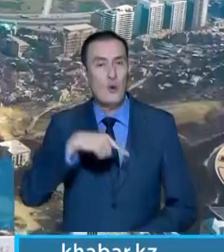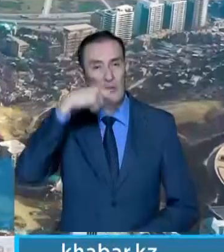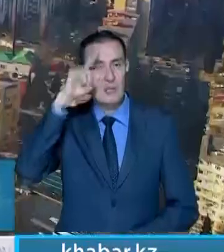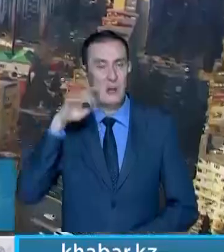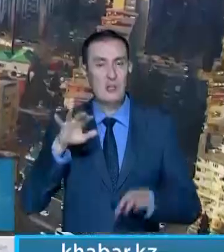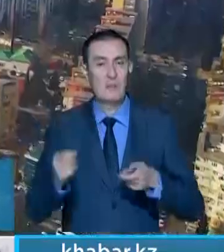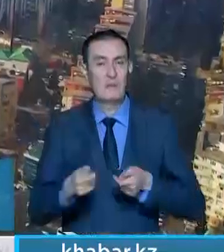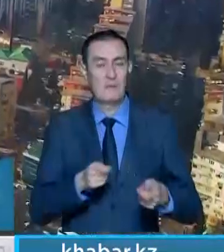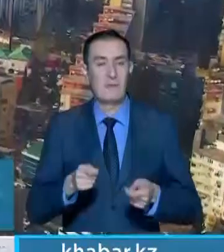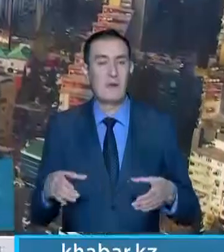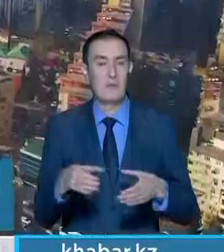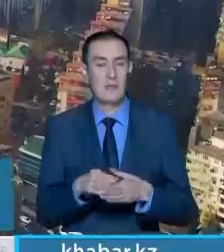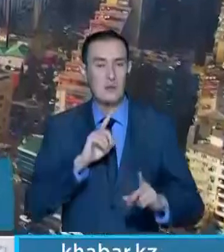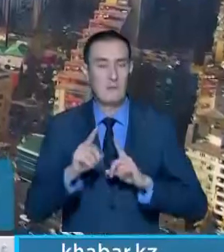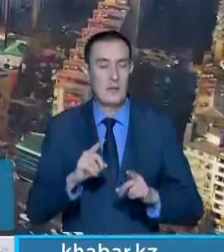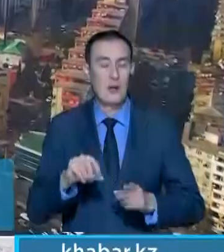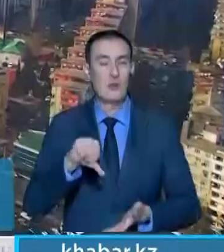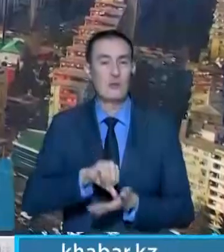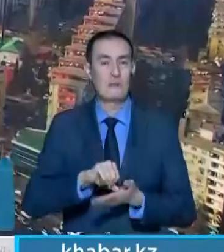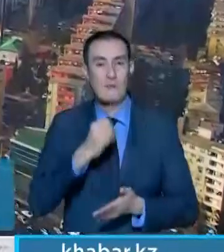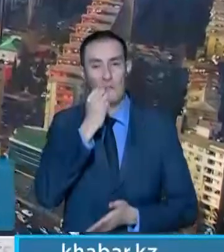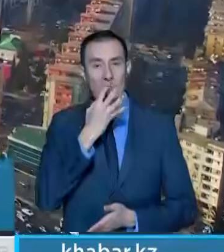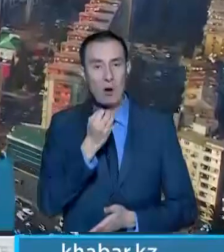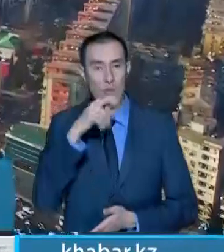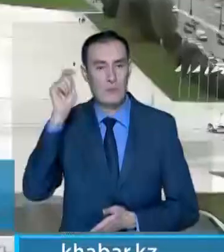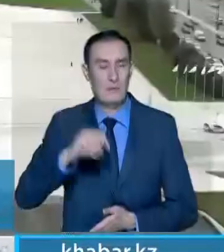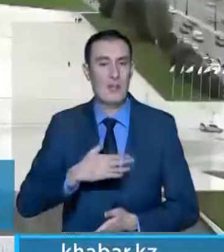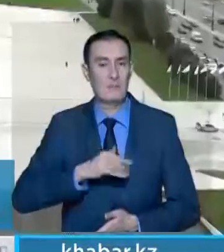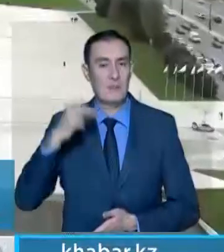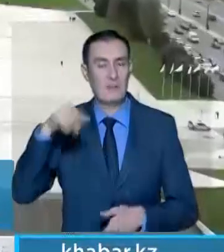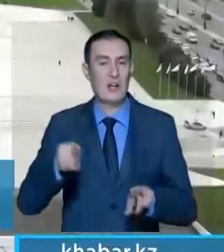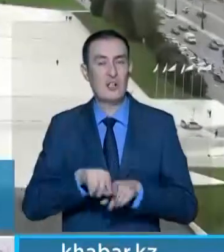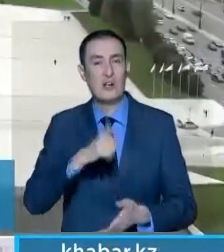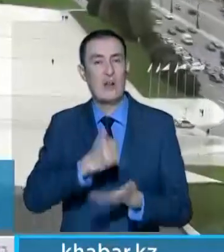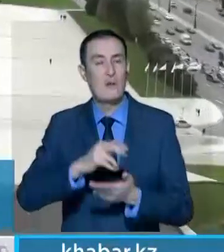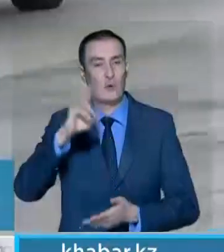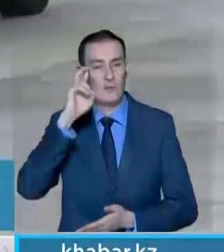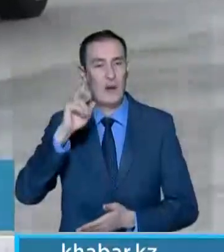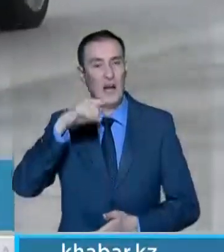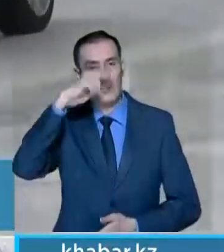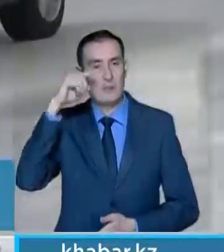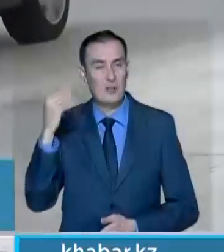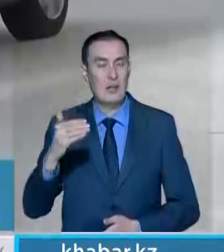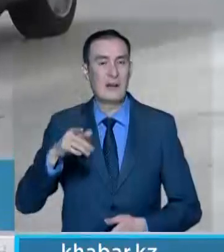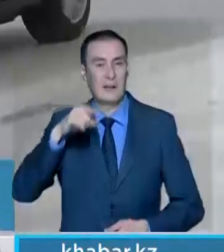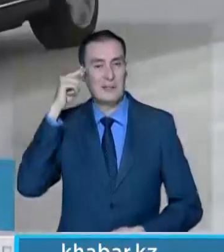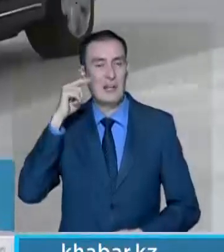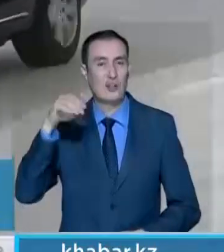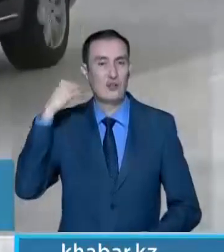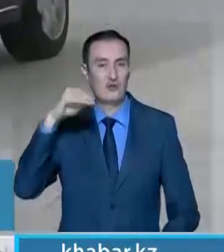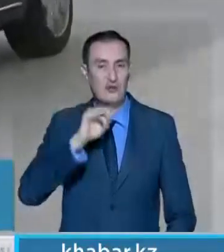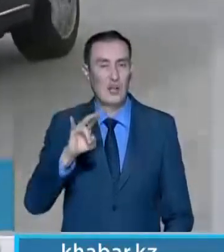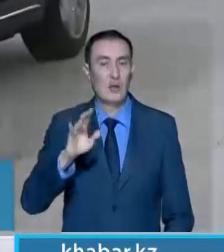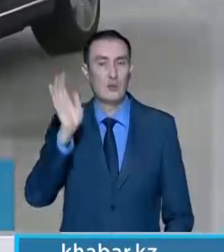председательствует в саммите СПЕКа. Для участия в нем в Баку прибыл не только наш президент, но и главы государств Азербайджана, Кыргызстана,